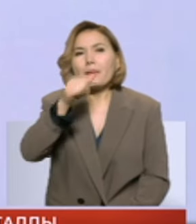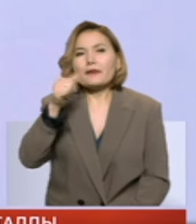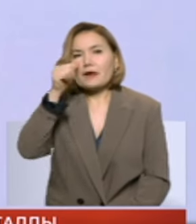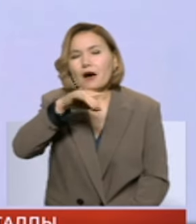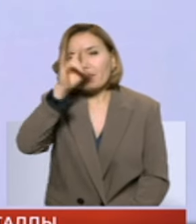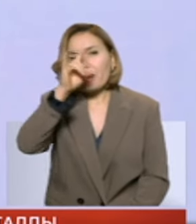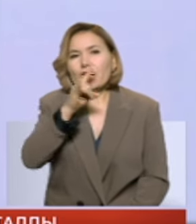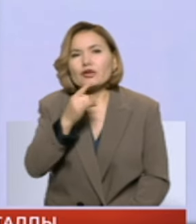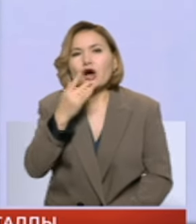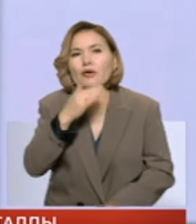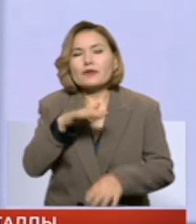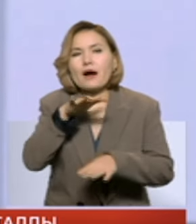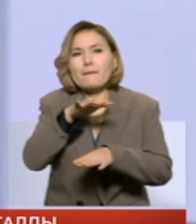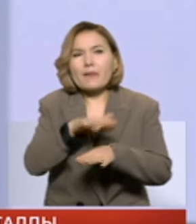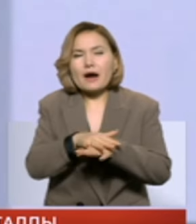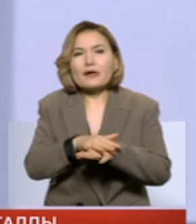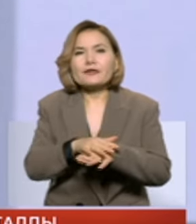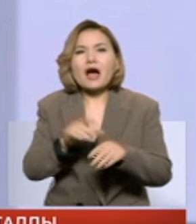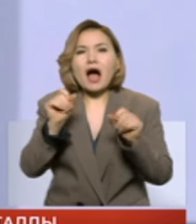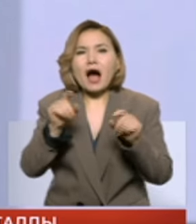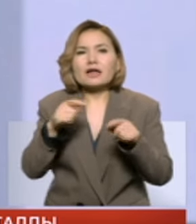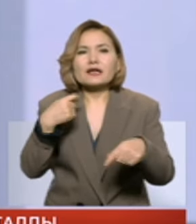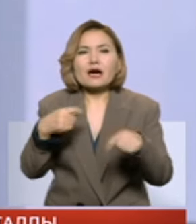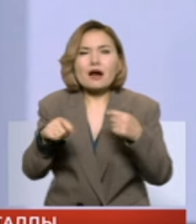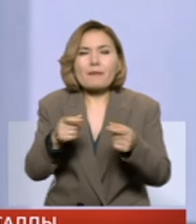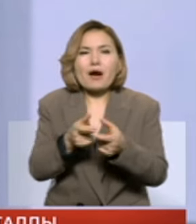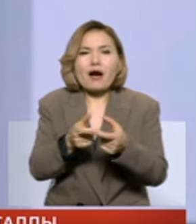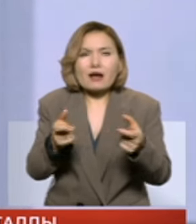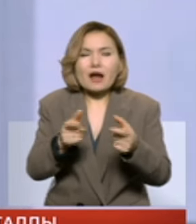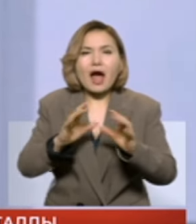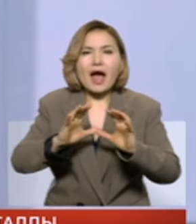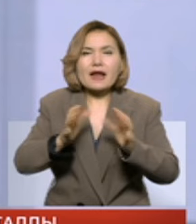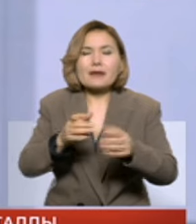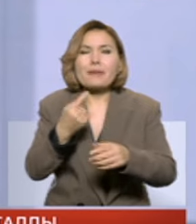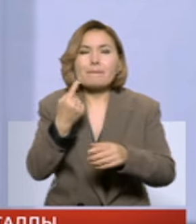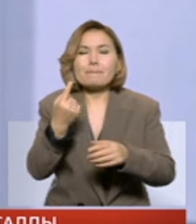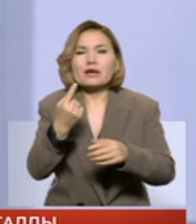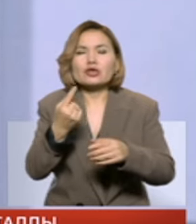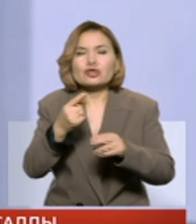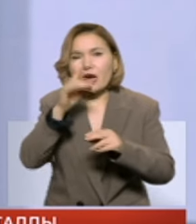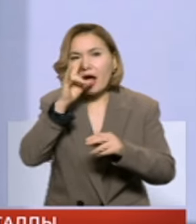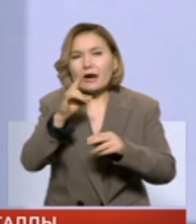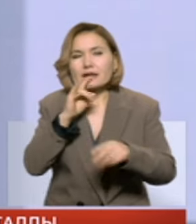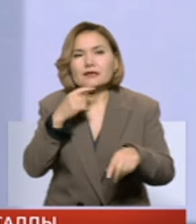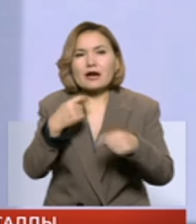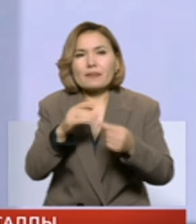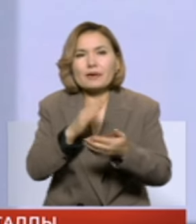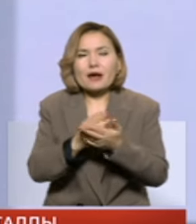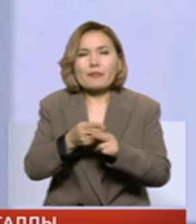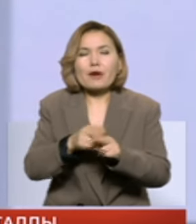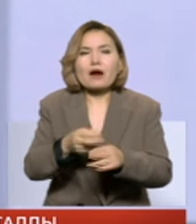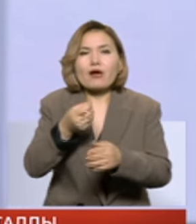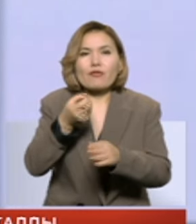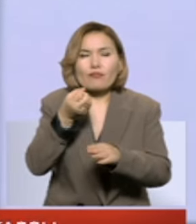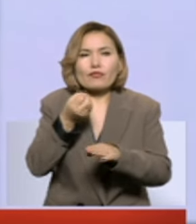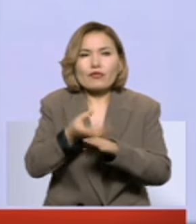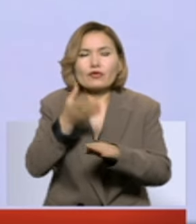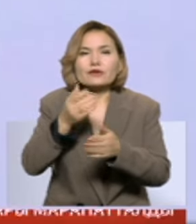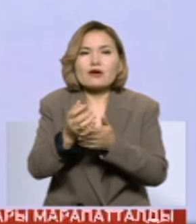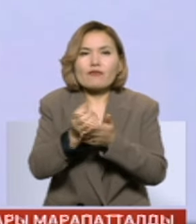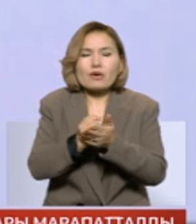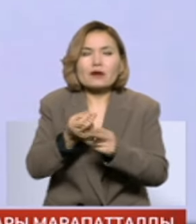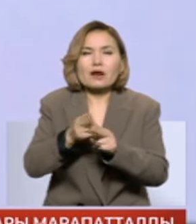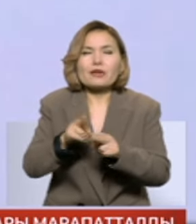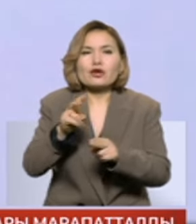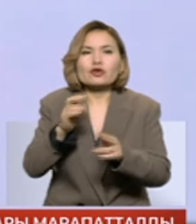Былтыр Қазақстанның ұлттық банкі алтын сату бойынша әлемде бірінші нөмірлі ел болды. Қордағы бағалы металл 294 тоннаға